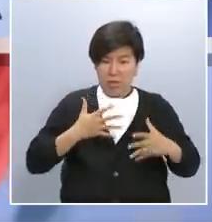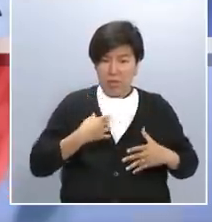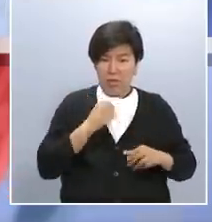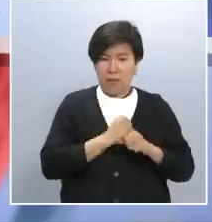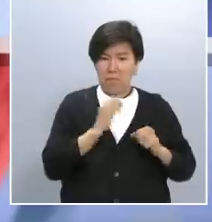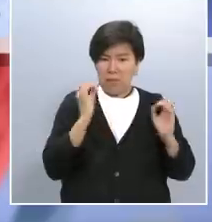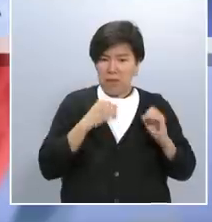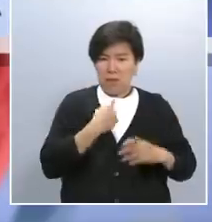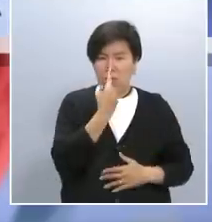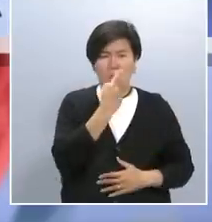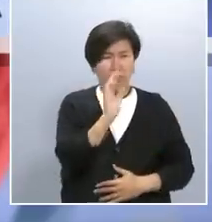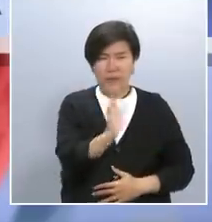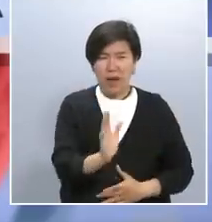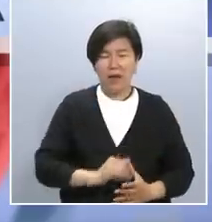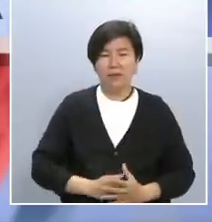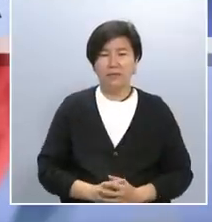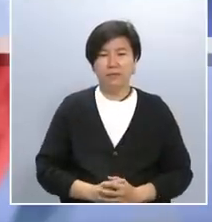คุณวันค่ะ